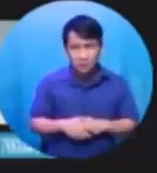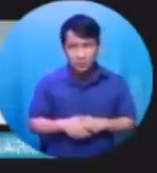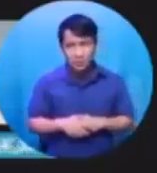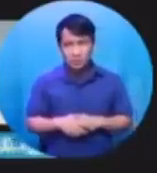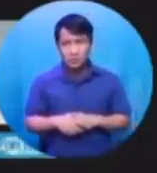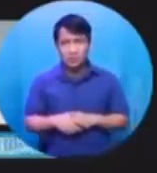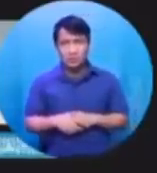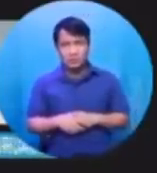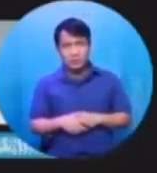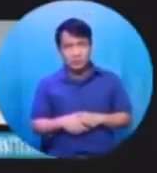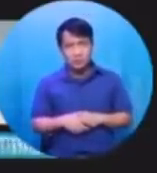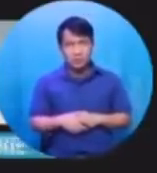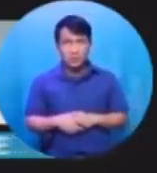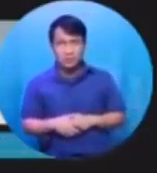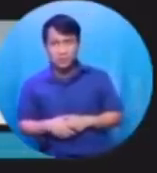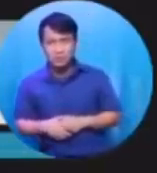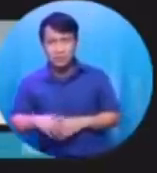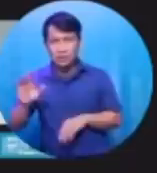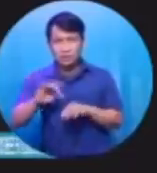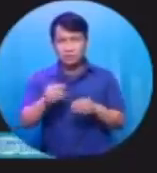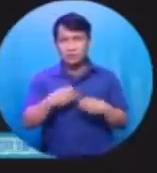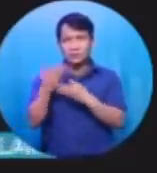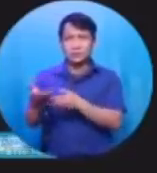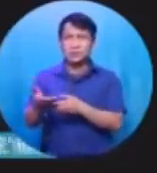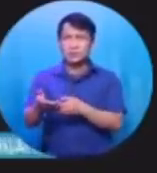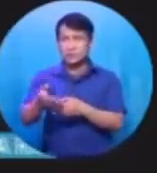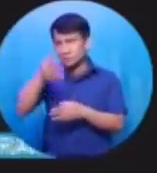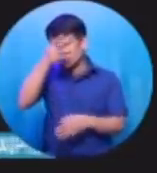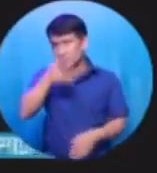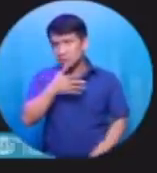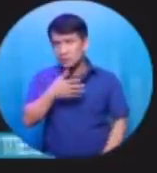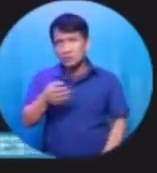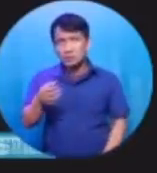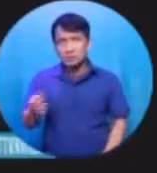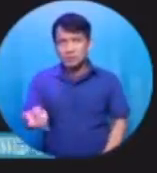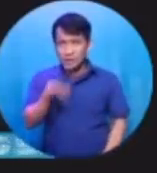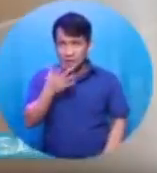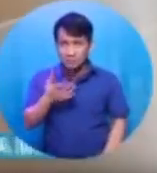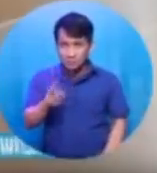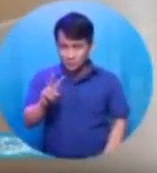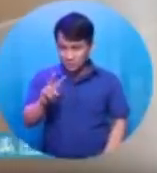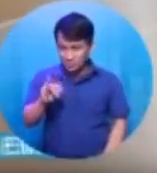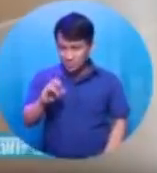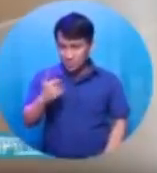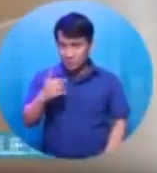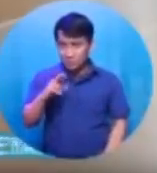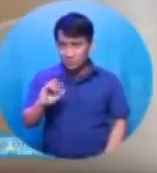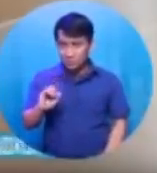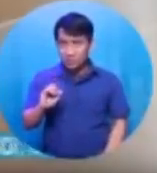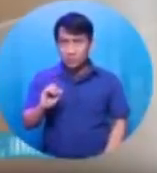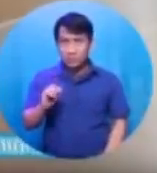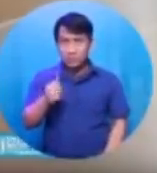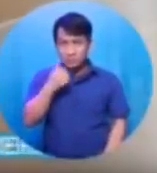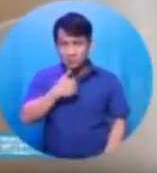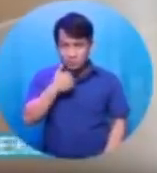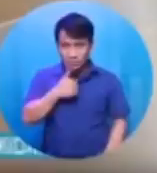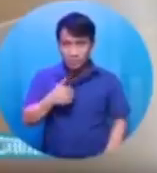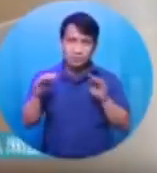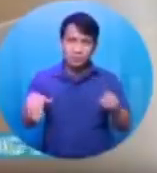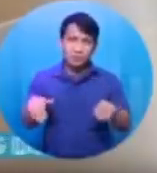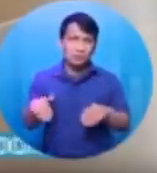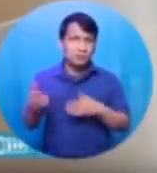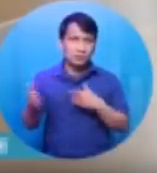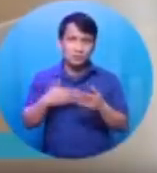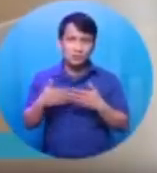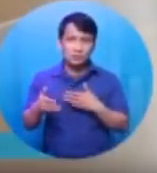yun. Yun ang rason ko na bakit ayaw ko ibigay sa mga magulang niya. Ano ngayon kung nagbabayagra? Oh. Siyempre po, kasi babae po yung bata.